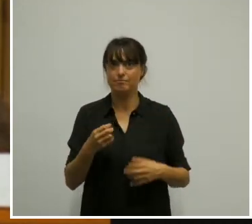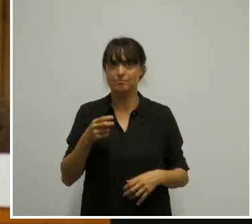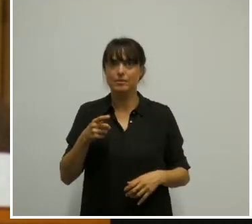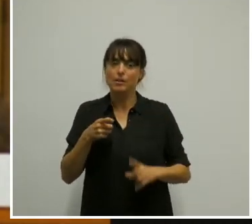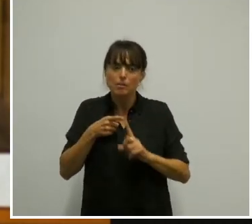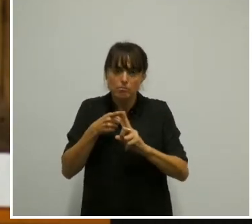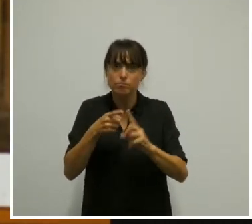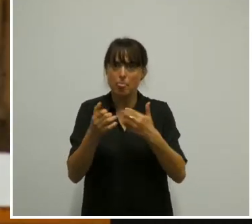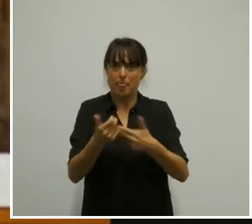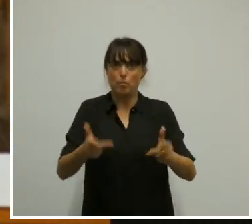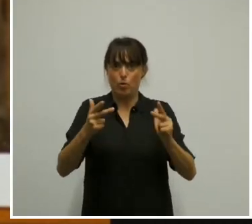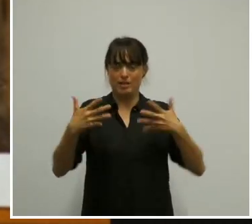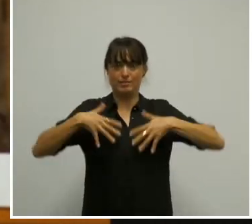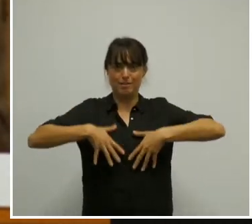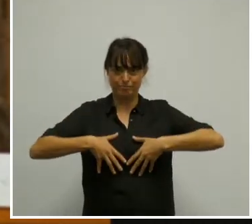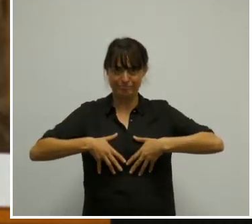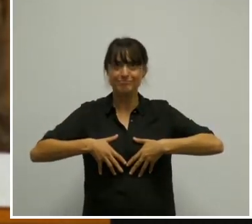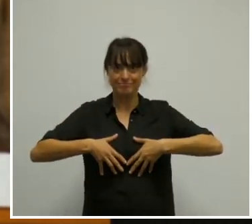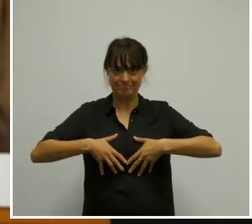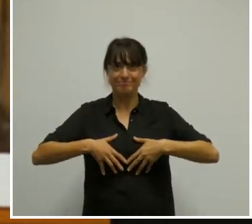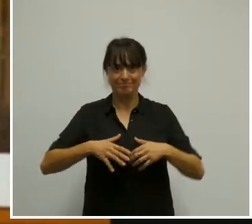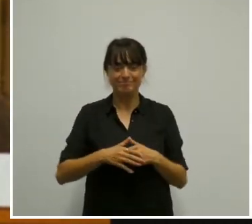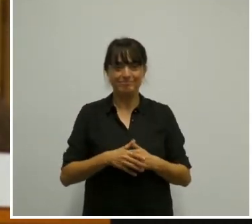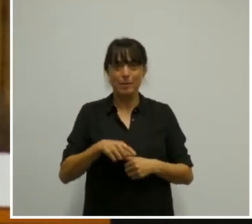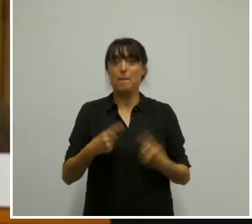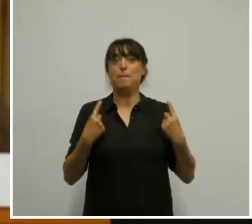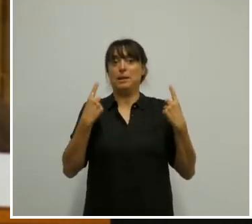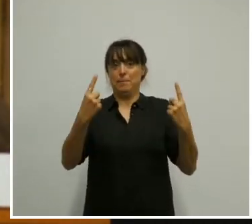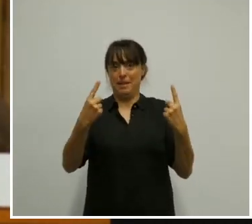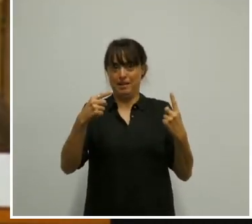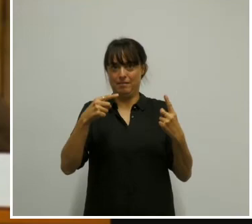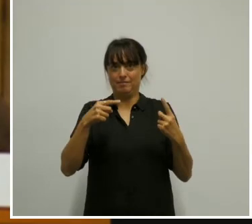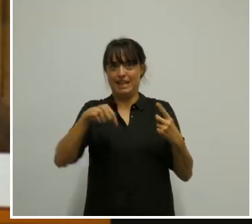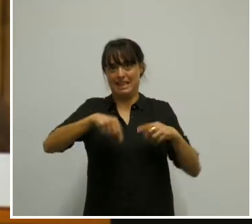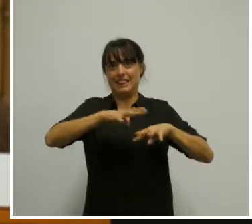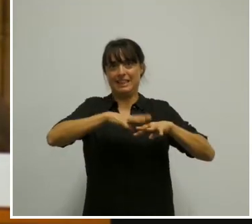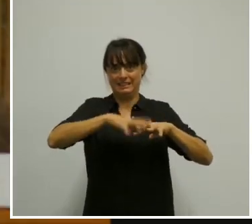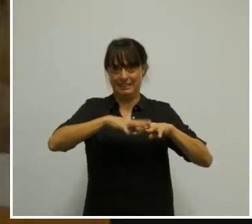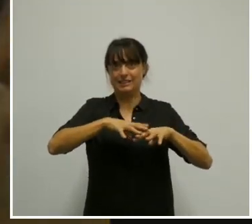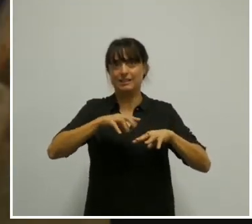si la cosa funciona bé es pugui fer també en altres districtes o fins i tot a nivell de ciutat.